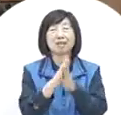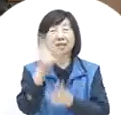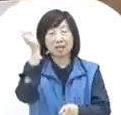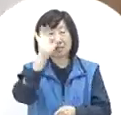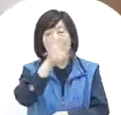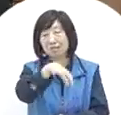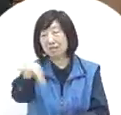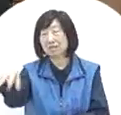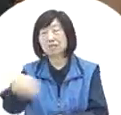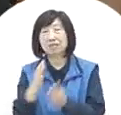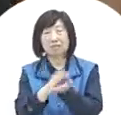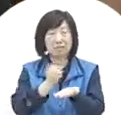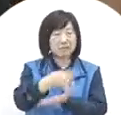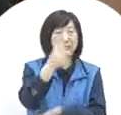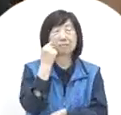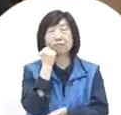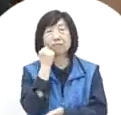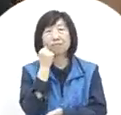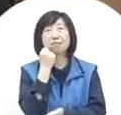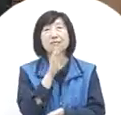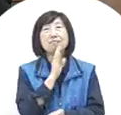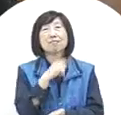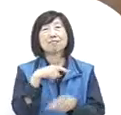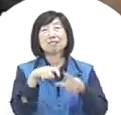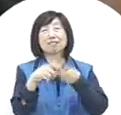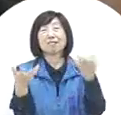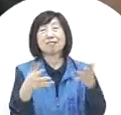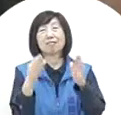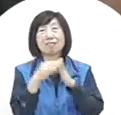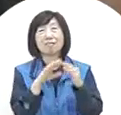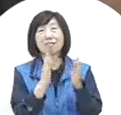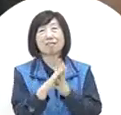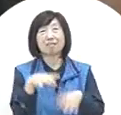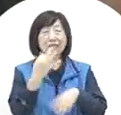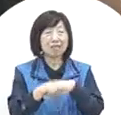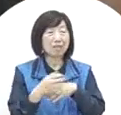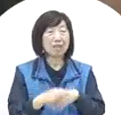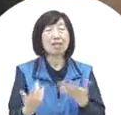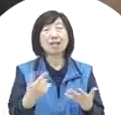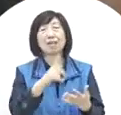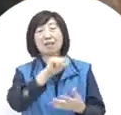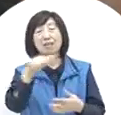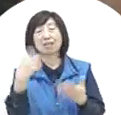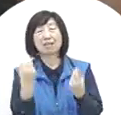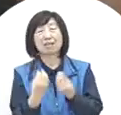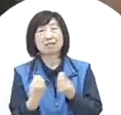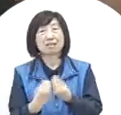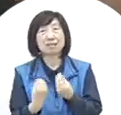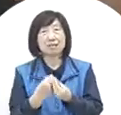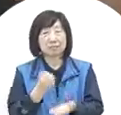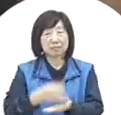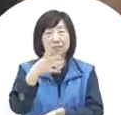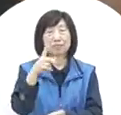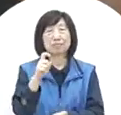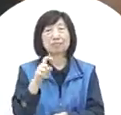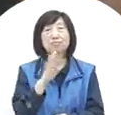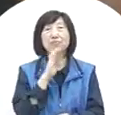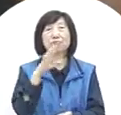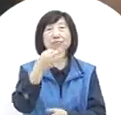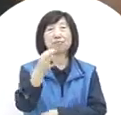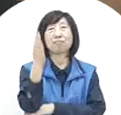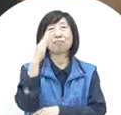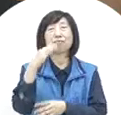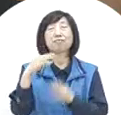要起一栋足困难的无？新公务局要起吼，啊，有个缺工缺料起不出来。结果咱财政局卖厝卖足紧